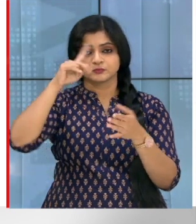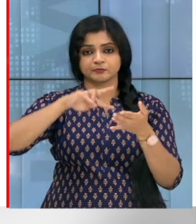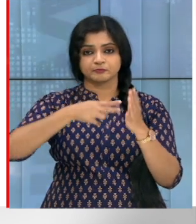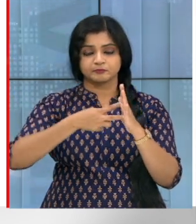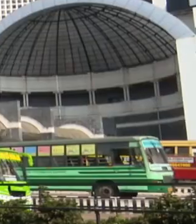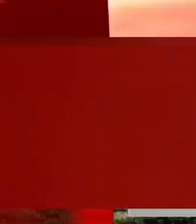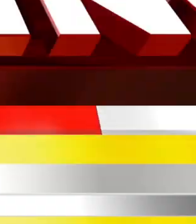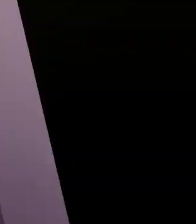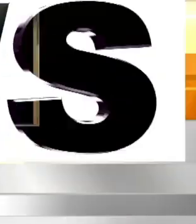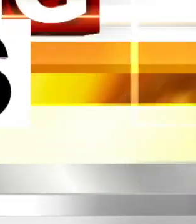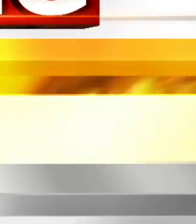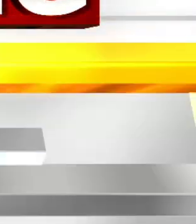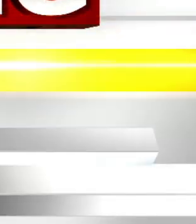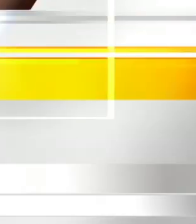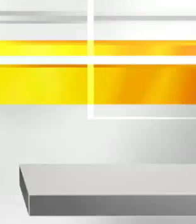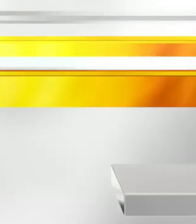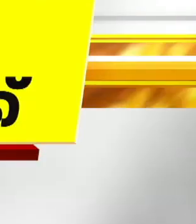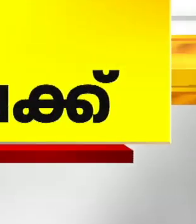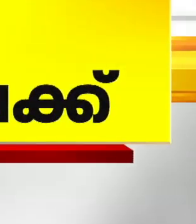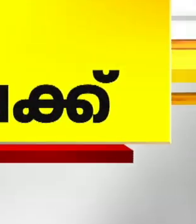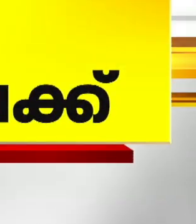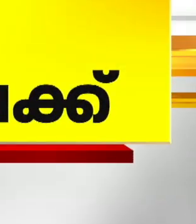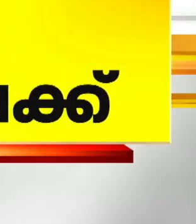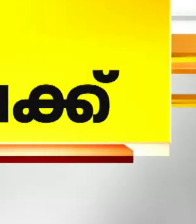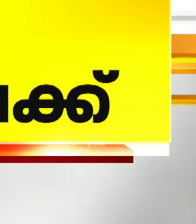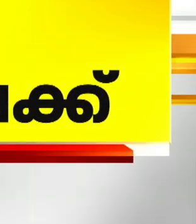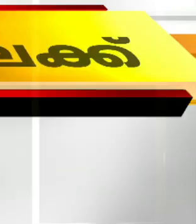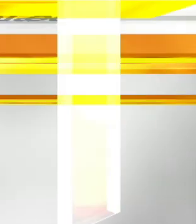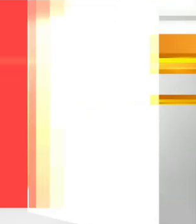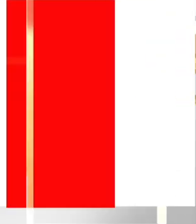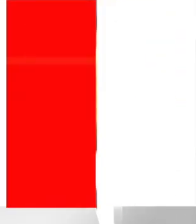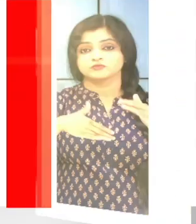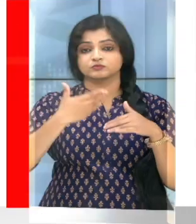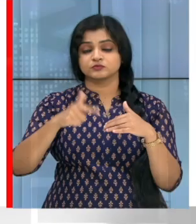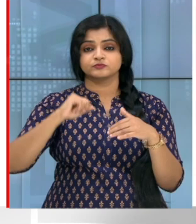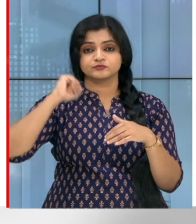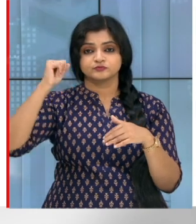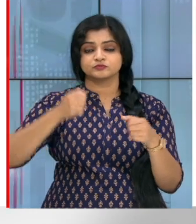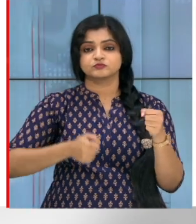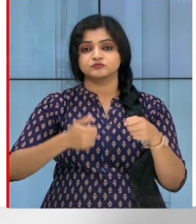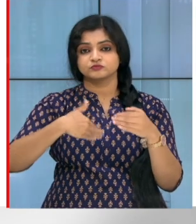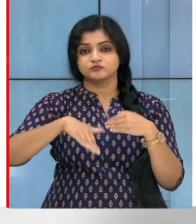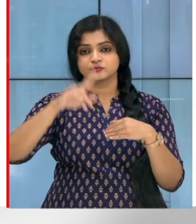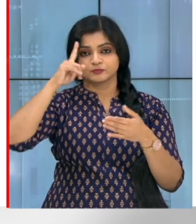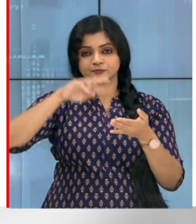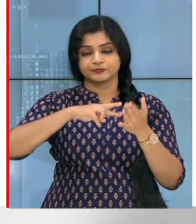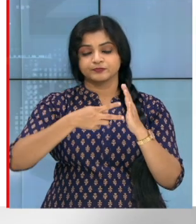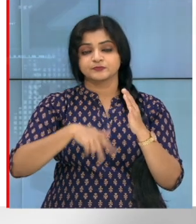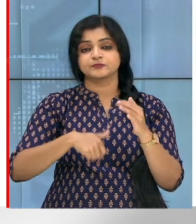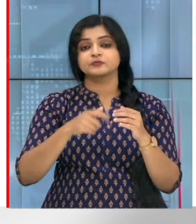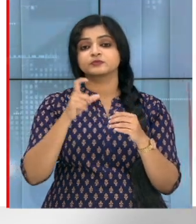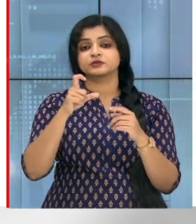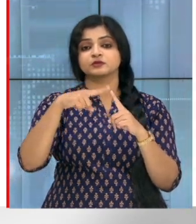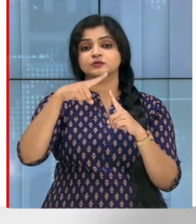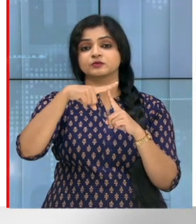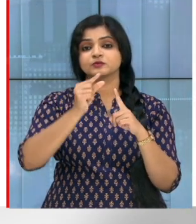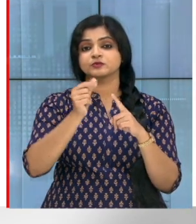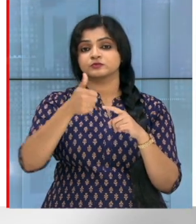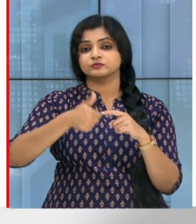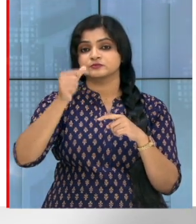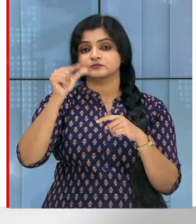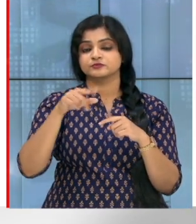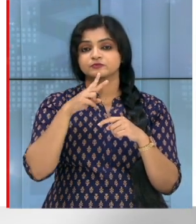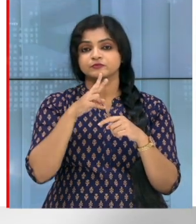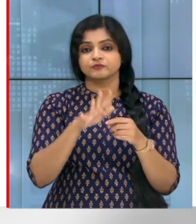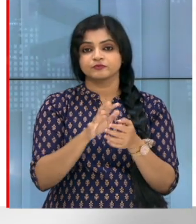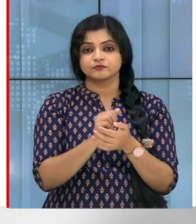ആലോചിക്കുന്നുണ്ട്. ഇതിന് മുന്നോടിയായി നാളെ ചീഫ് ഓഫീസിന് മുന്നിൽ പ്രതിഷേധ ധർണ സംഘടിപ്പിക്കുമെന്നും ആനത്തലവട്ടം ആനന്ദൻ അറിയിച്ചിട്ടുണ്ട്.